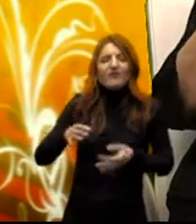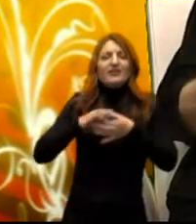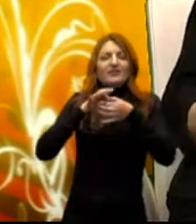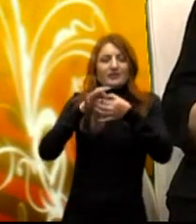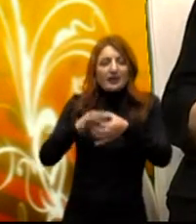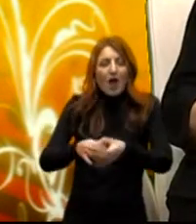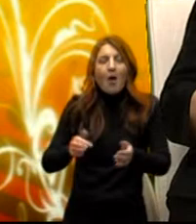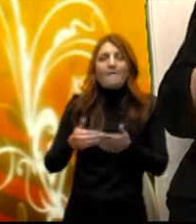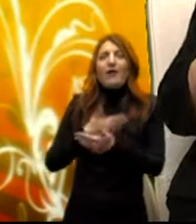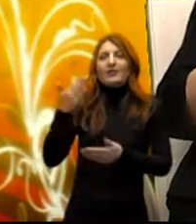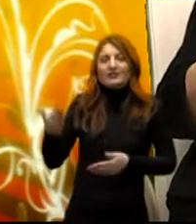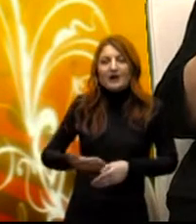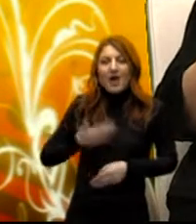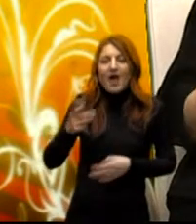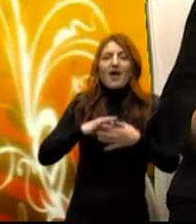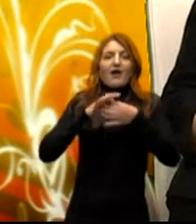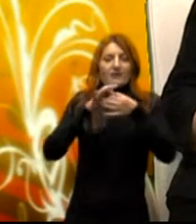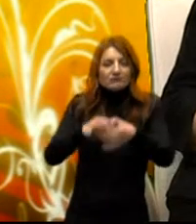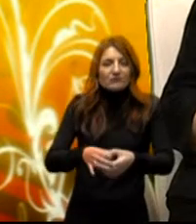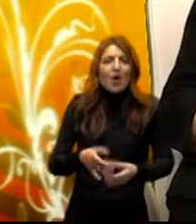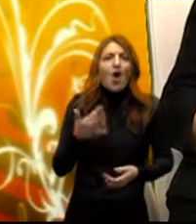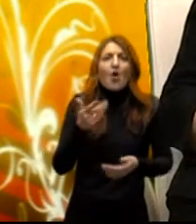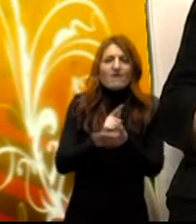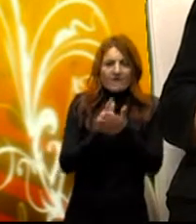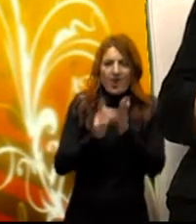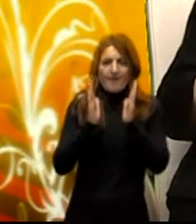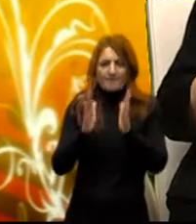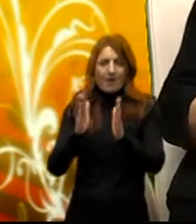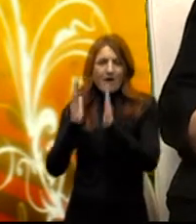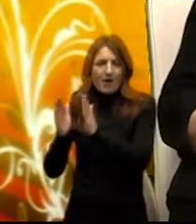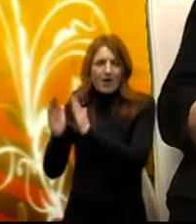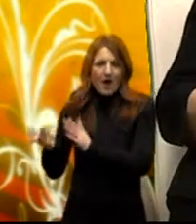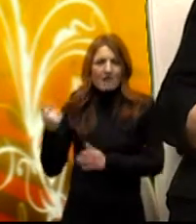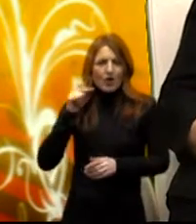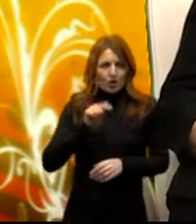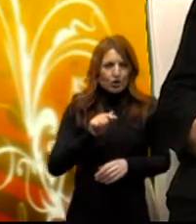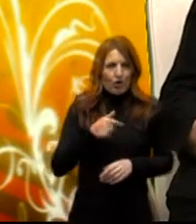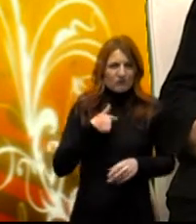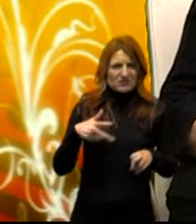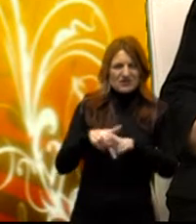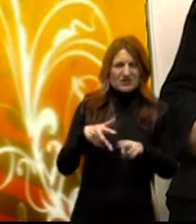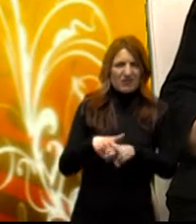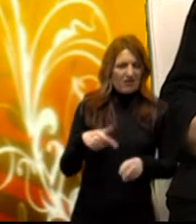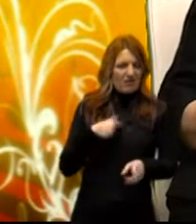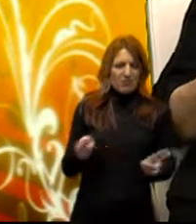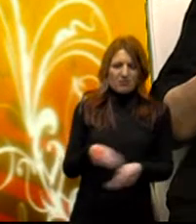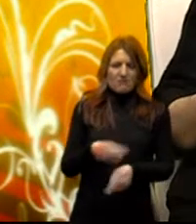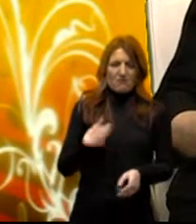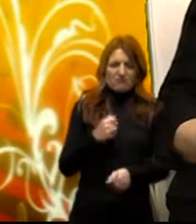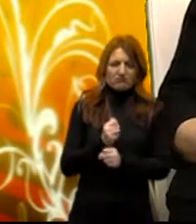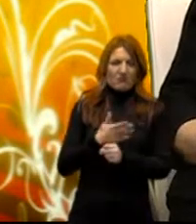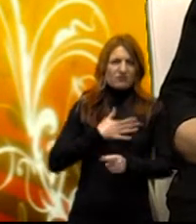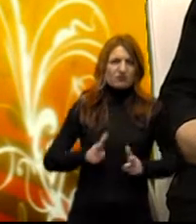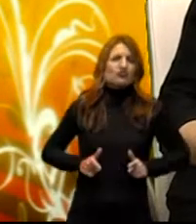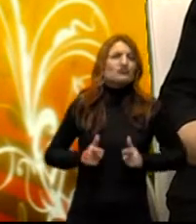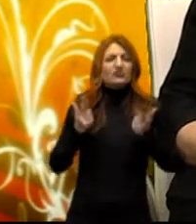traje i ponavlja se, bez obzira u kojim intervalima i da to pacijenta ometa u njegovom životu,